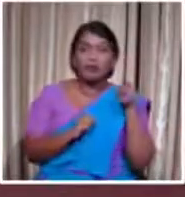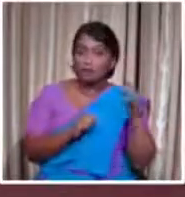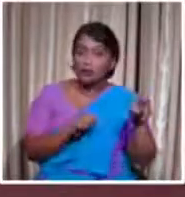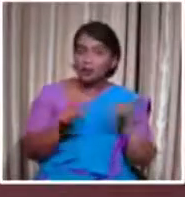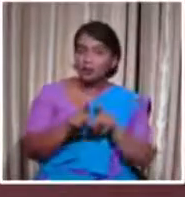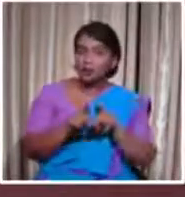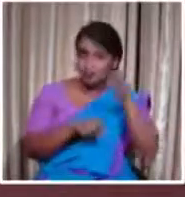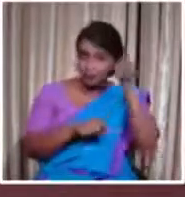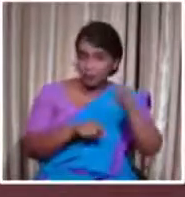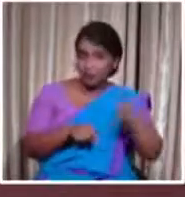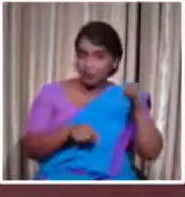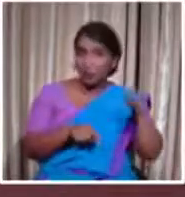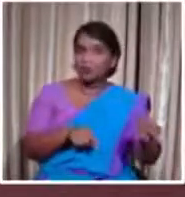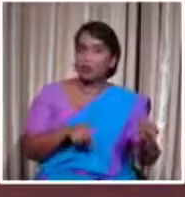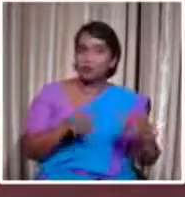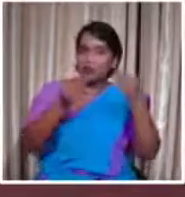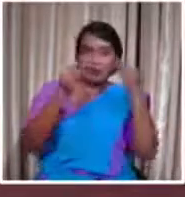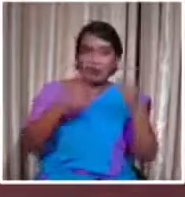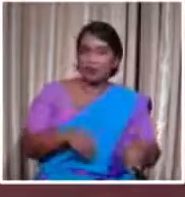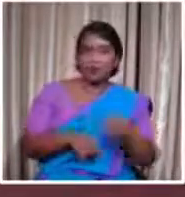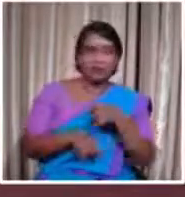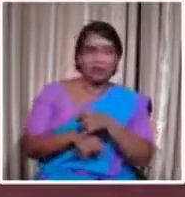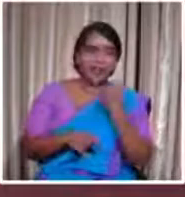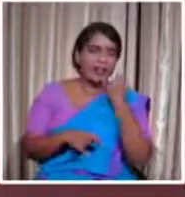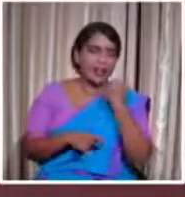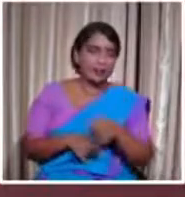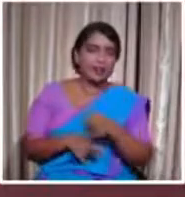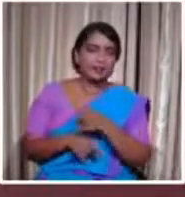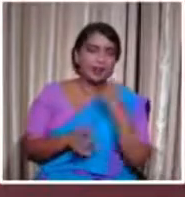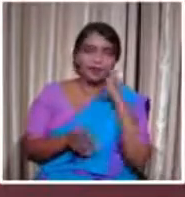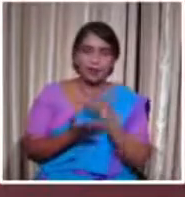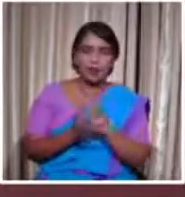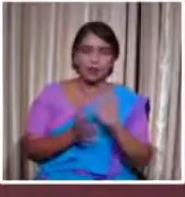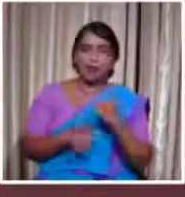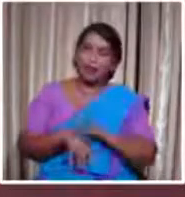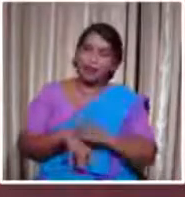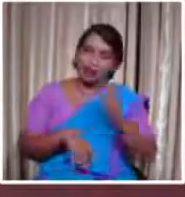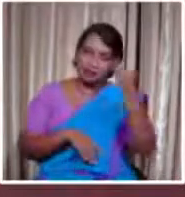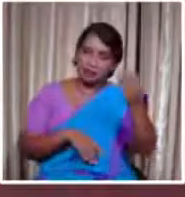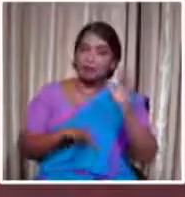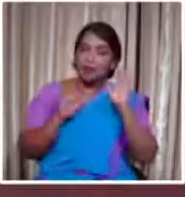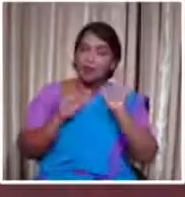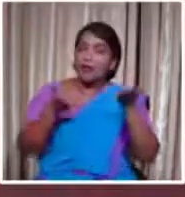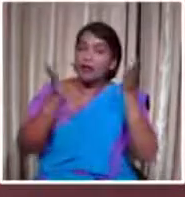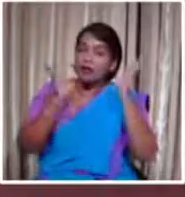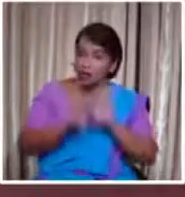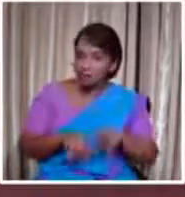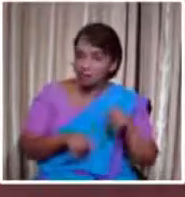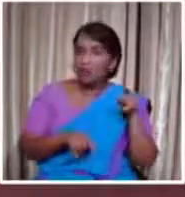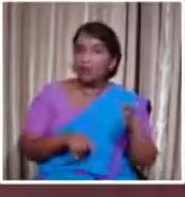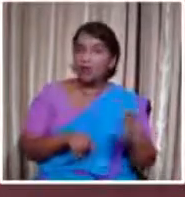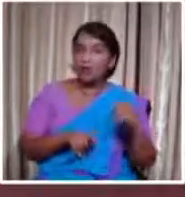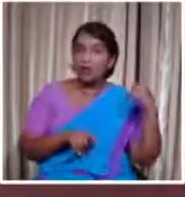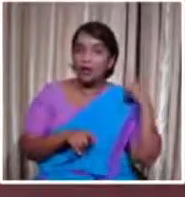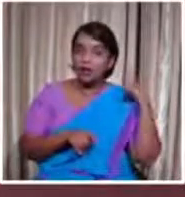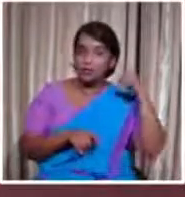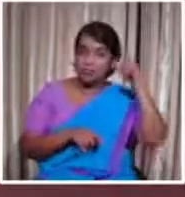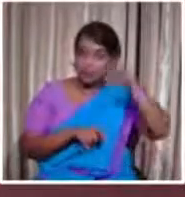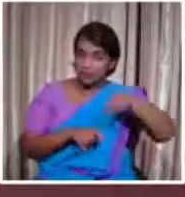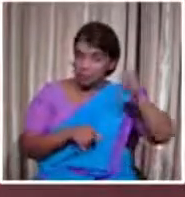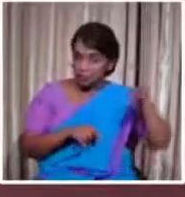ආයත මේක පරාජය කරන එකක් මහ දෙයක් නෙමෙයි. එයා ඉඩ දුන්නා. හැබැයි අවසානයේදී හාමුදා